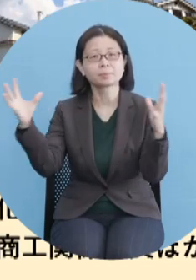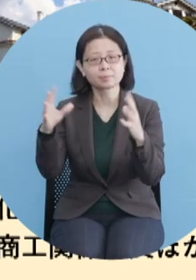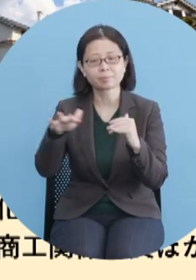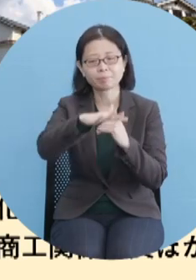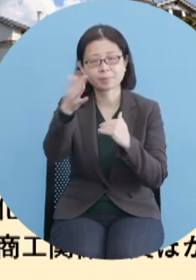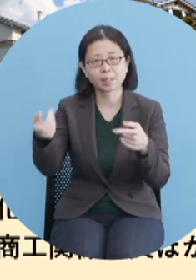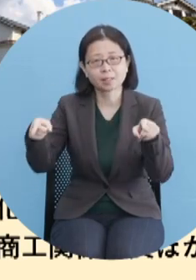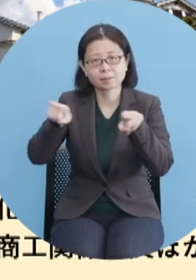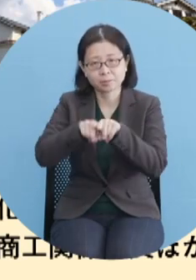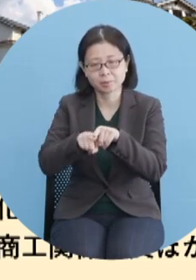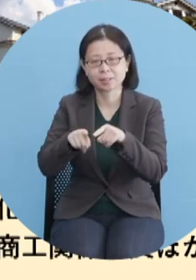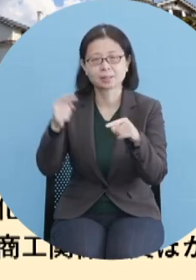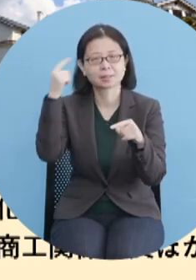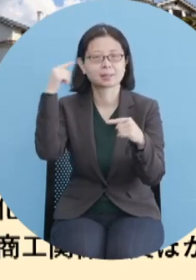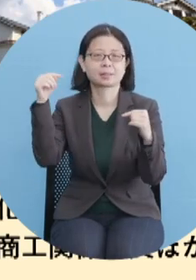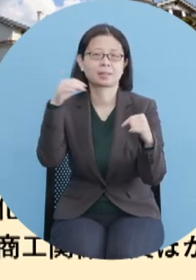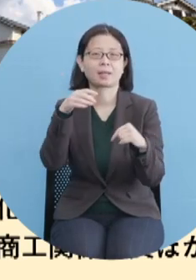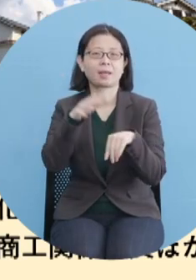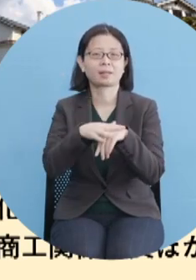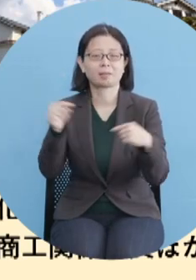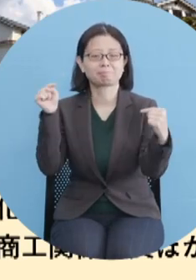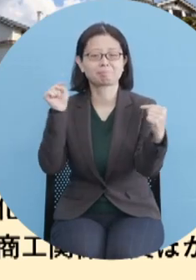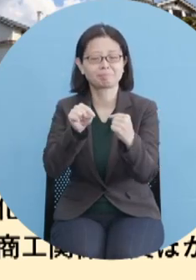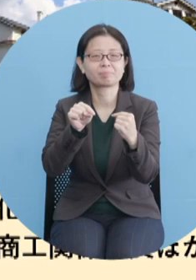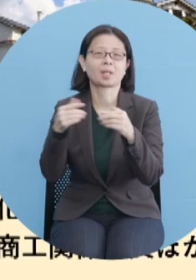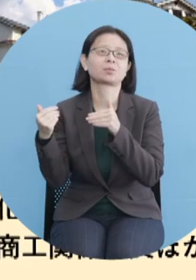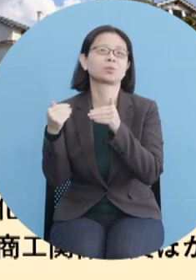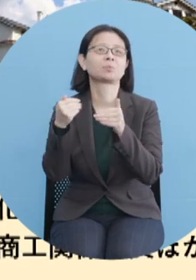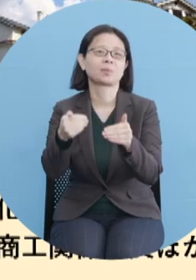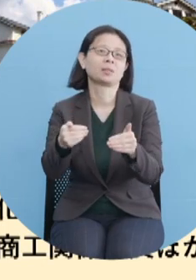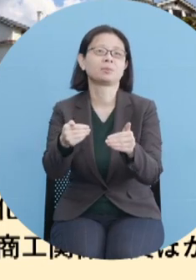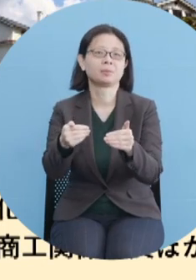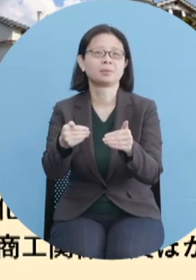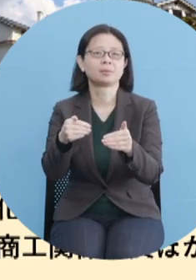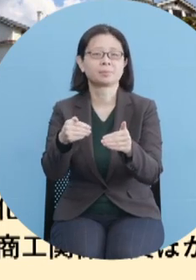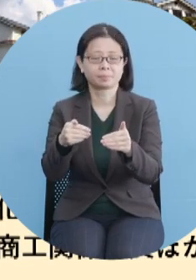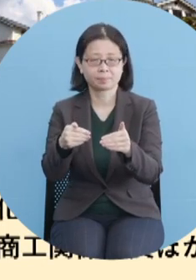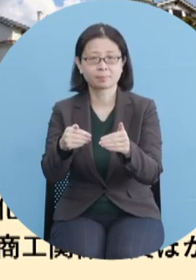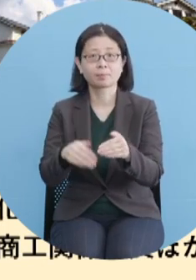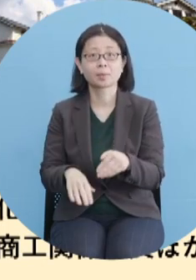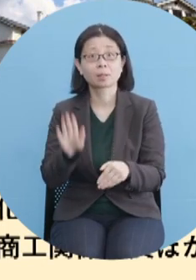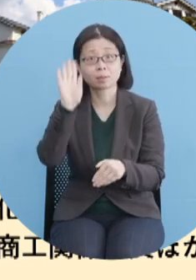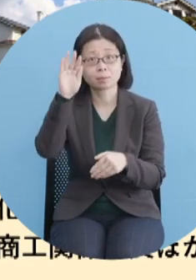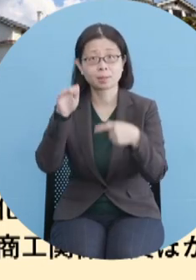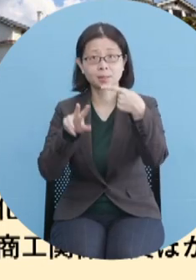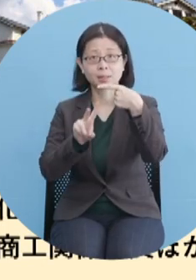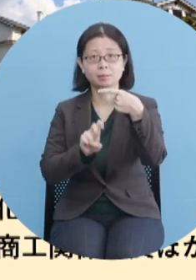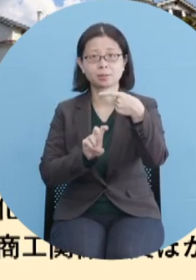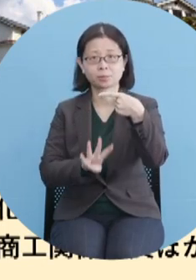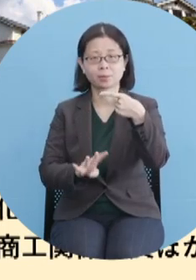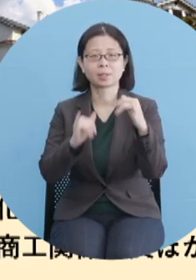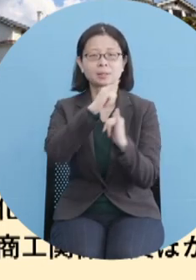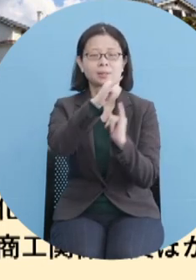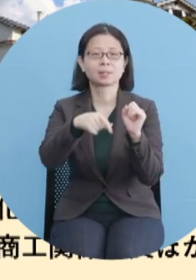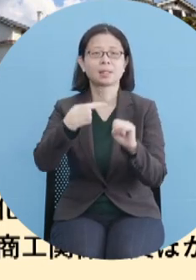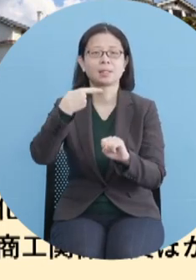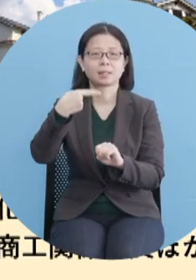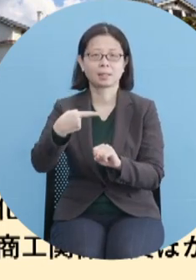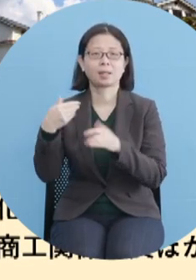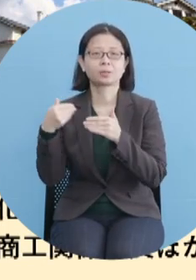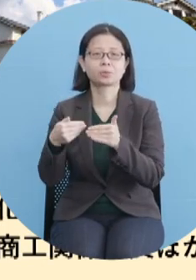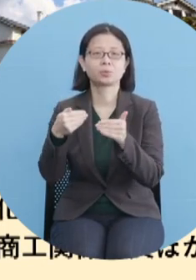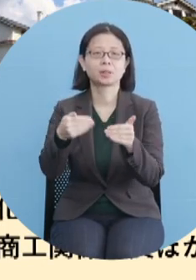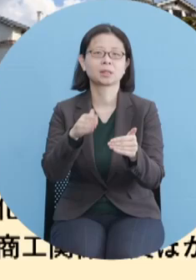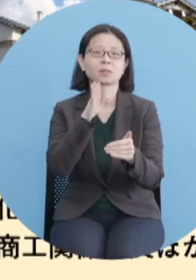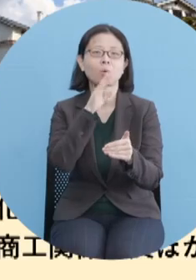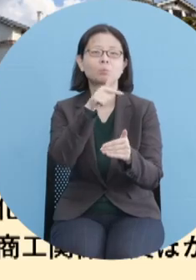に一体的に進めるという風な目的でございましてえ1月24日に第1回の推進本部を開催し